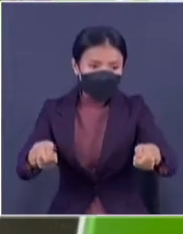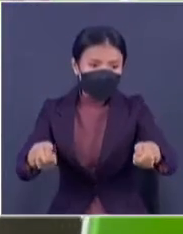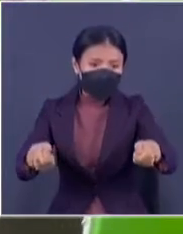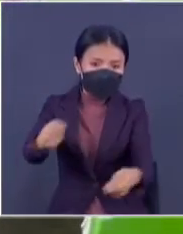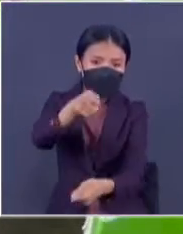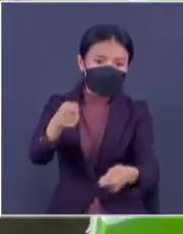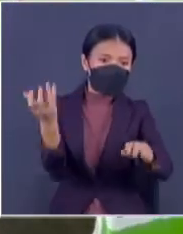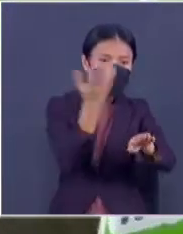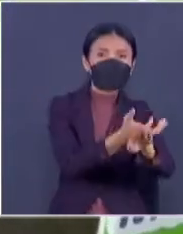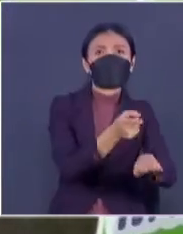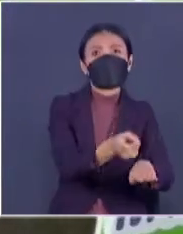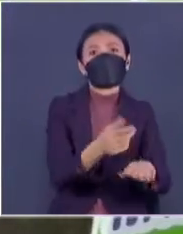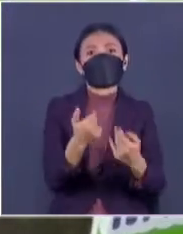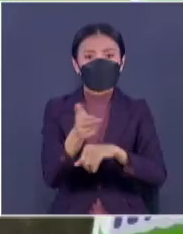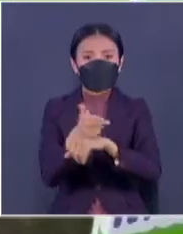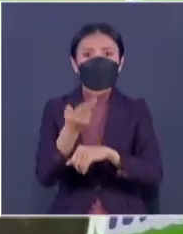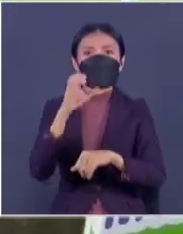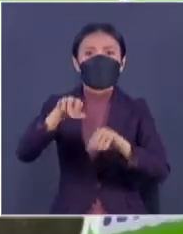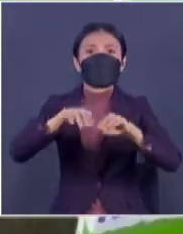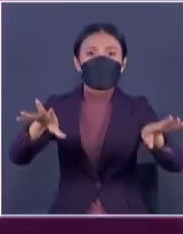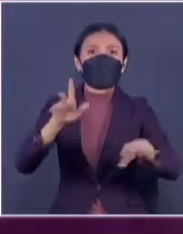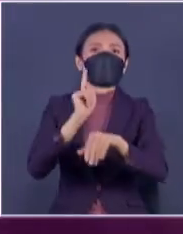ากกล้องวงจรปิดไปโพสต์ลงโซเชียลด้วยนะคะ